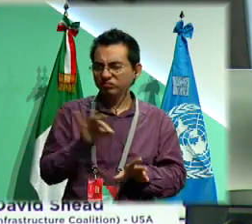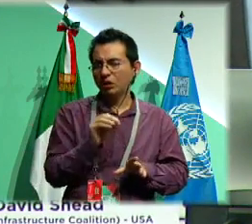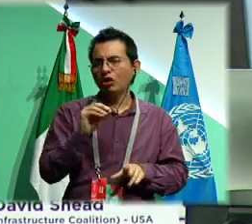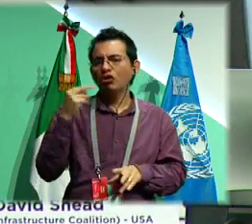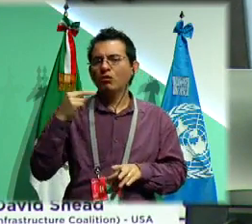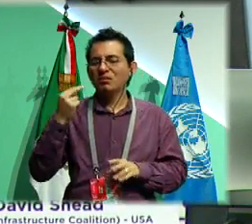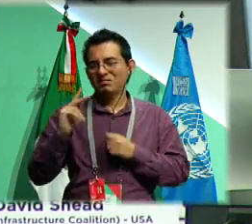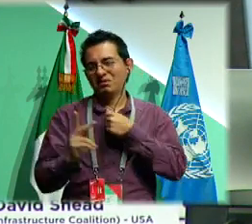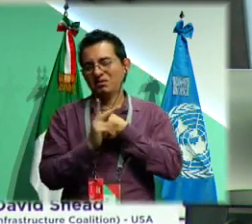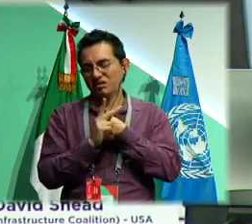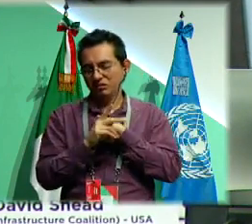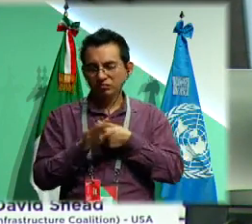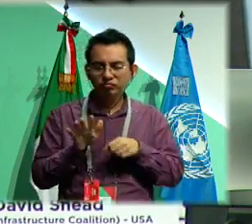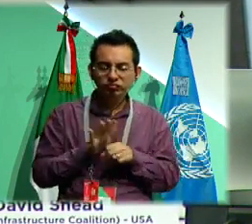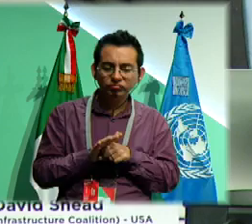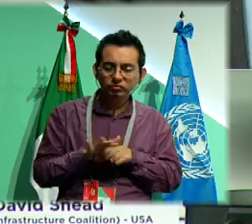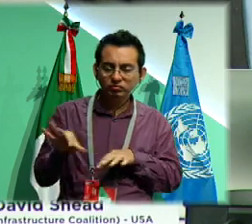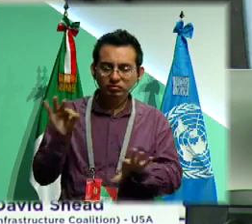déjà une avancée.